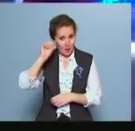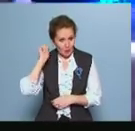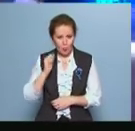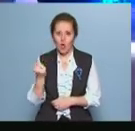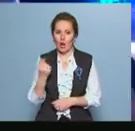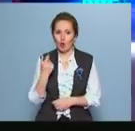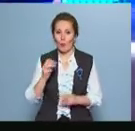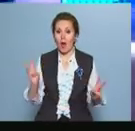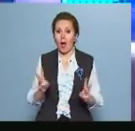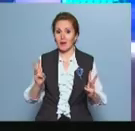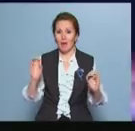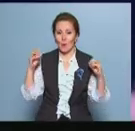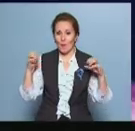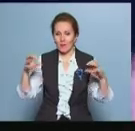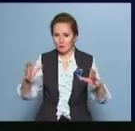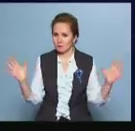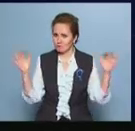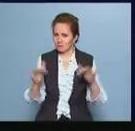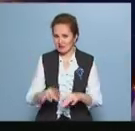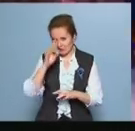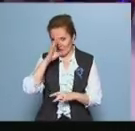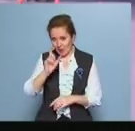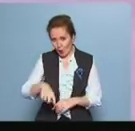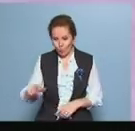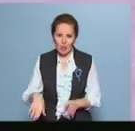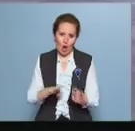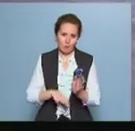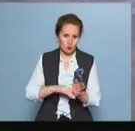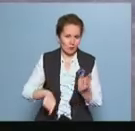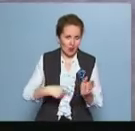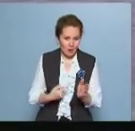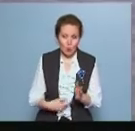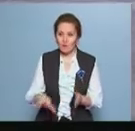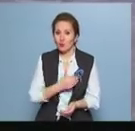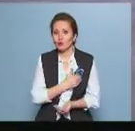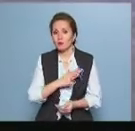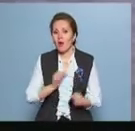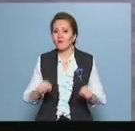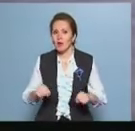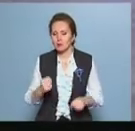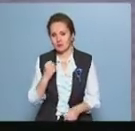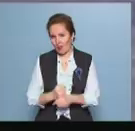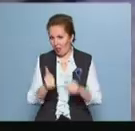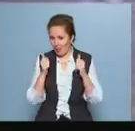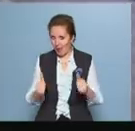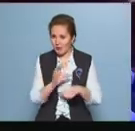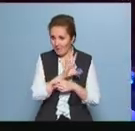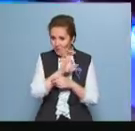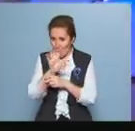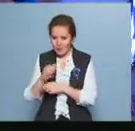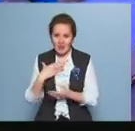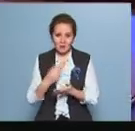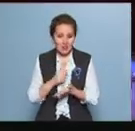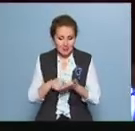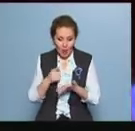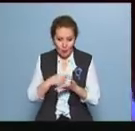на одном катке собрал много известных персон и обычных горожан. У всех желающих была возможность сделать классные фотографии для своих страничек в